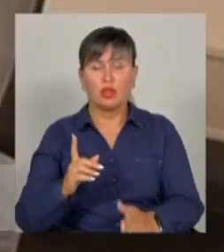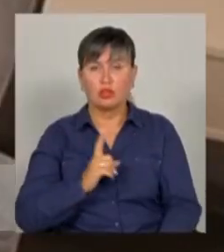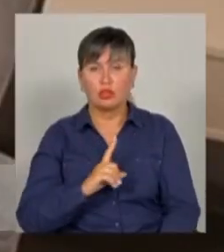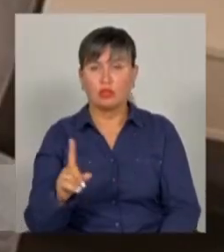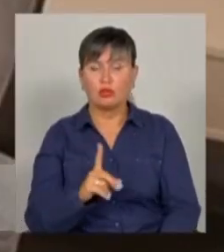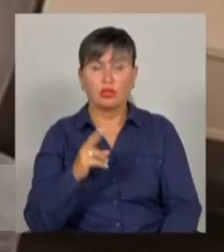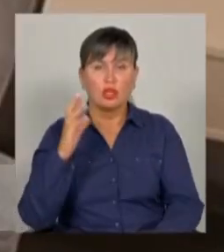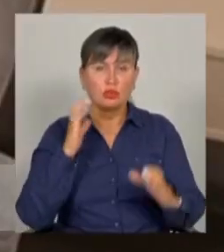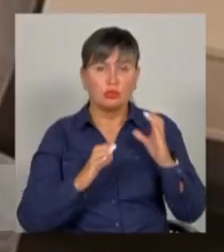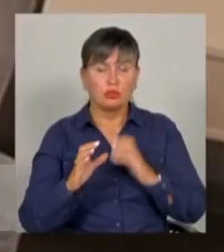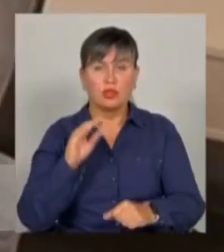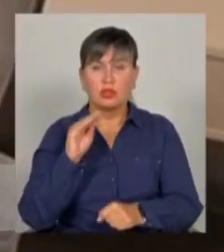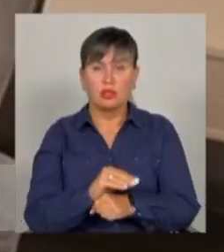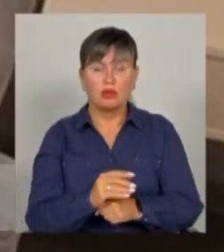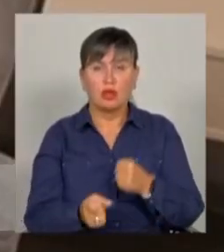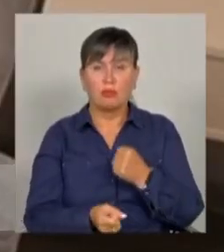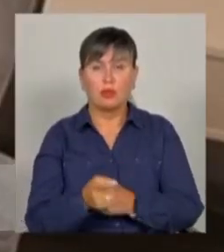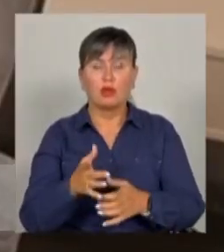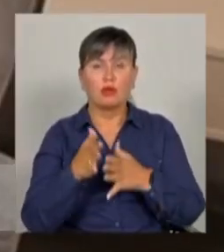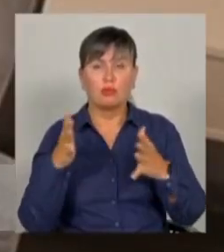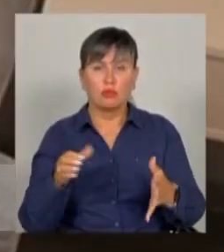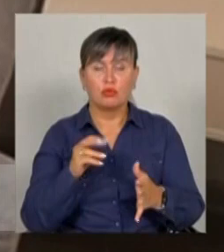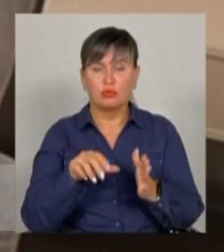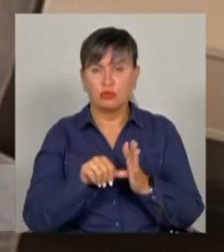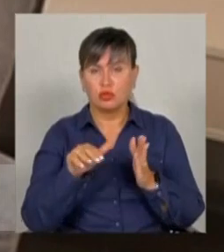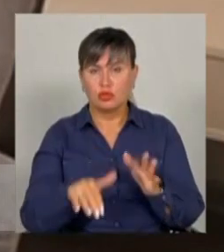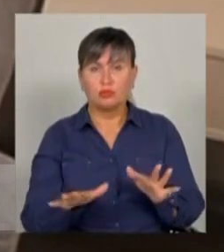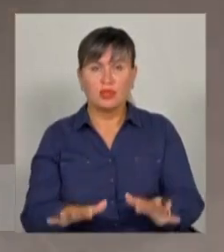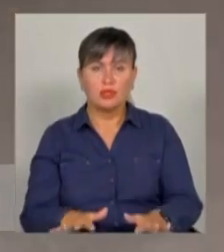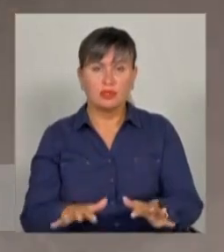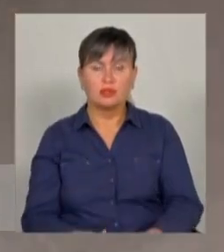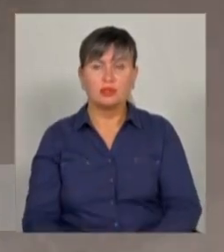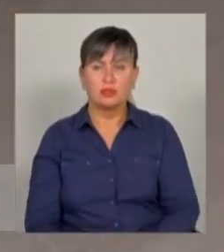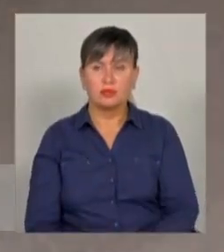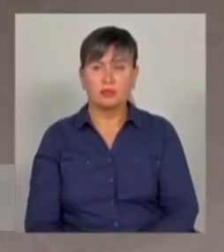Ожидается, что для студентов дополнительно появится более чем 6 тысяч мест.